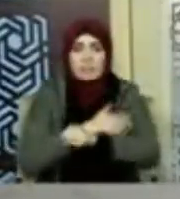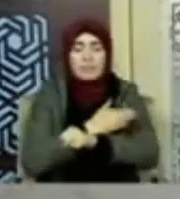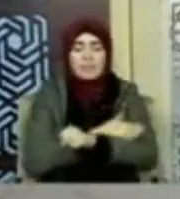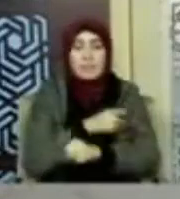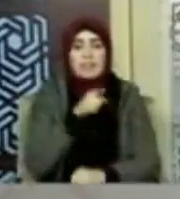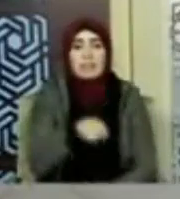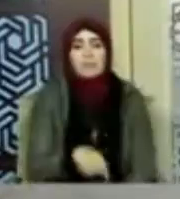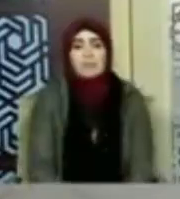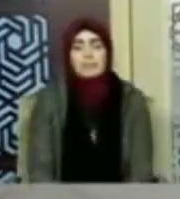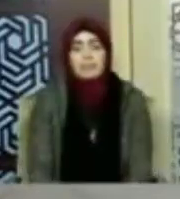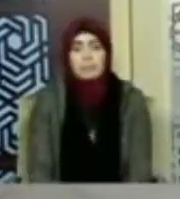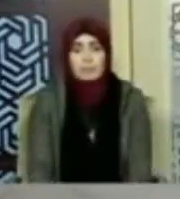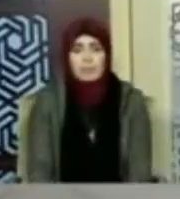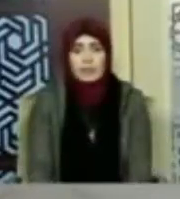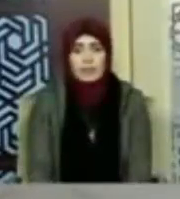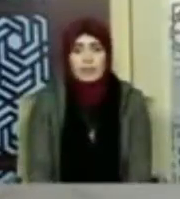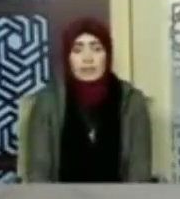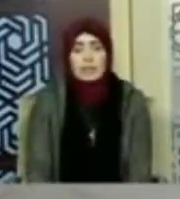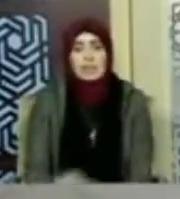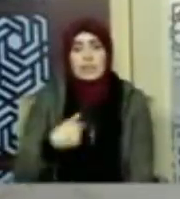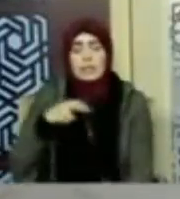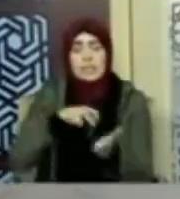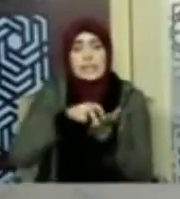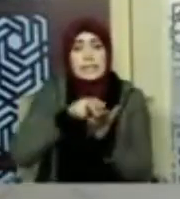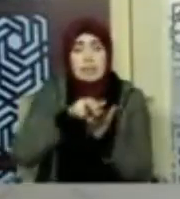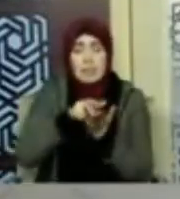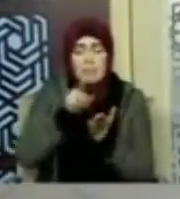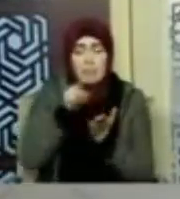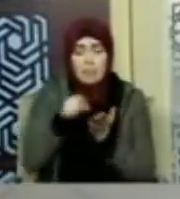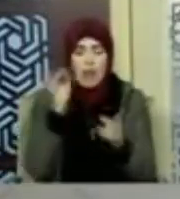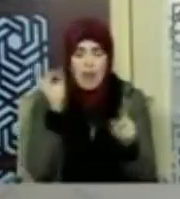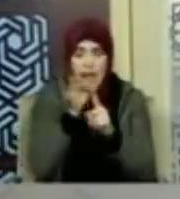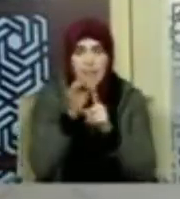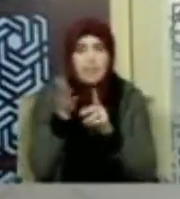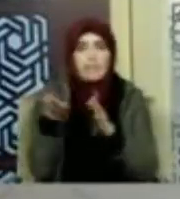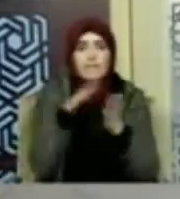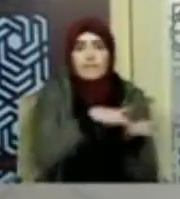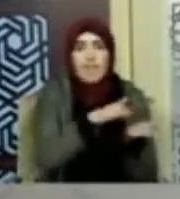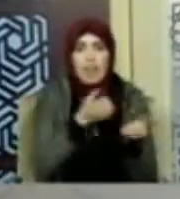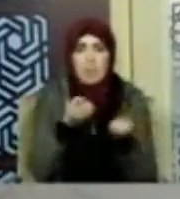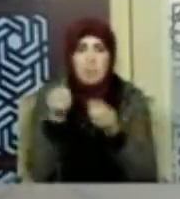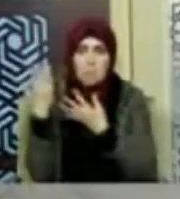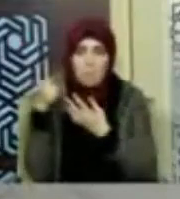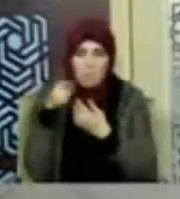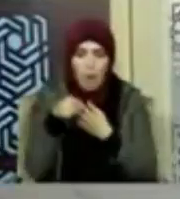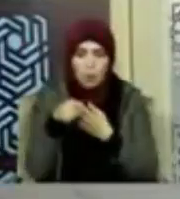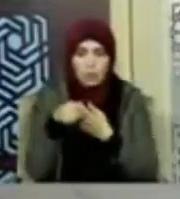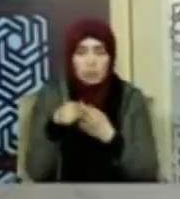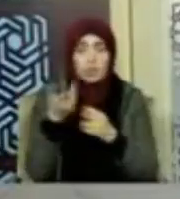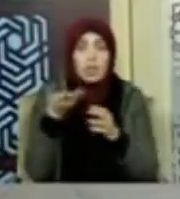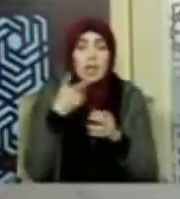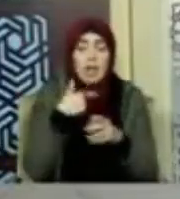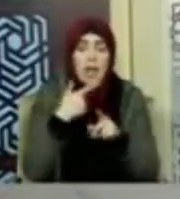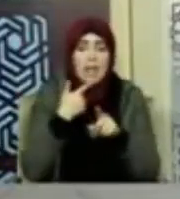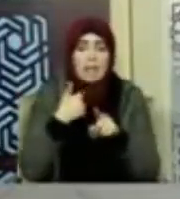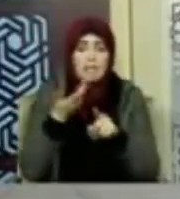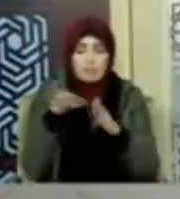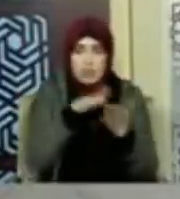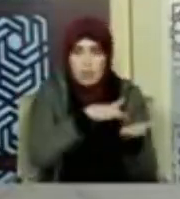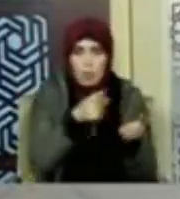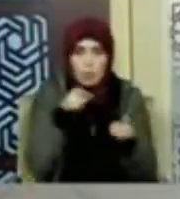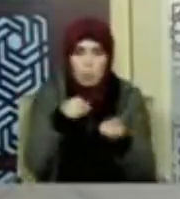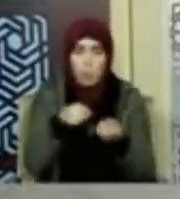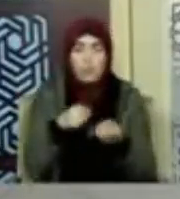الخنع الراعي. سبيل الموت غاية كل حي، سبيل الموت غاية